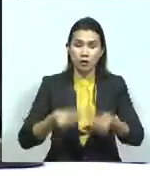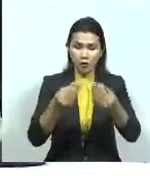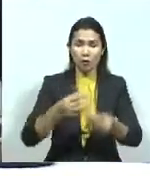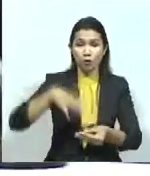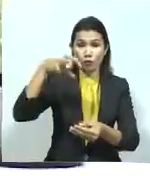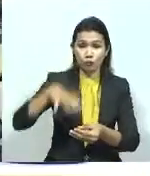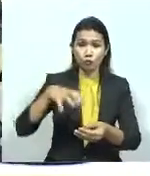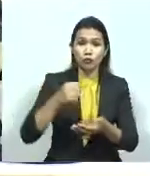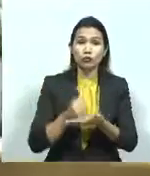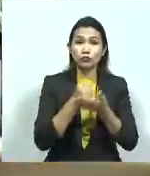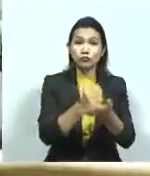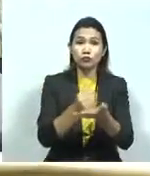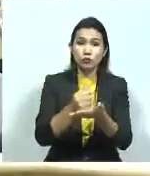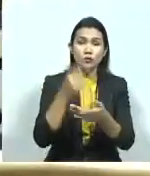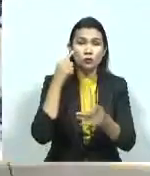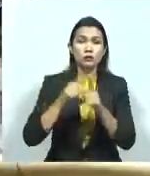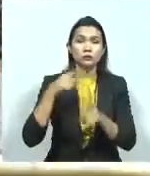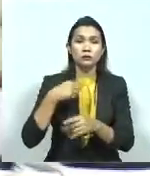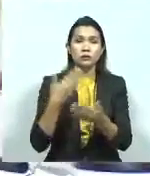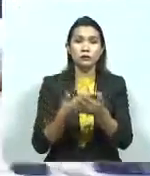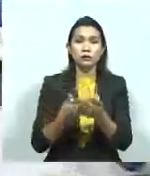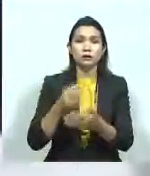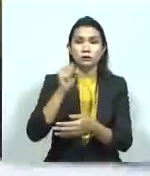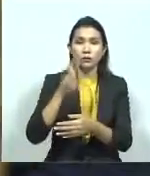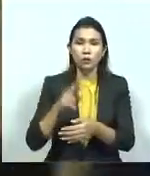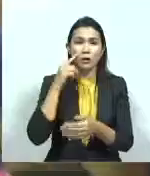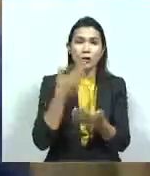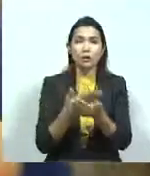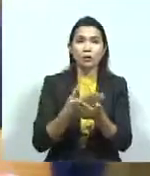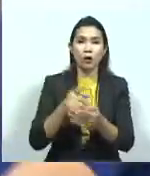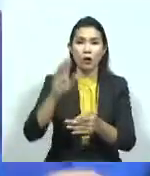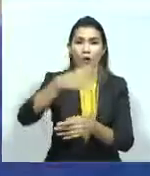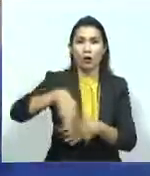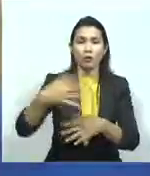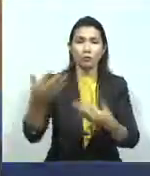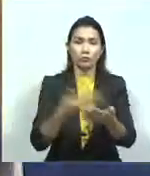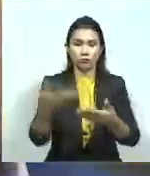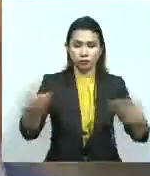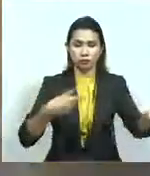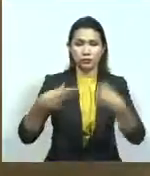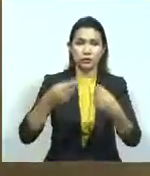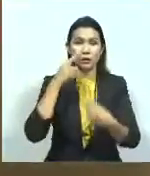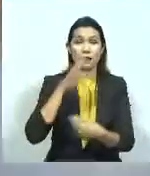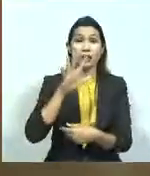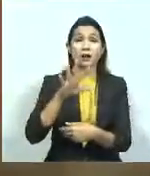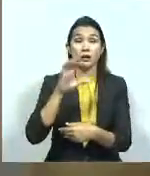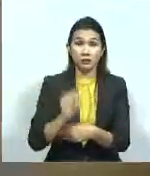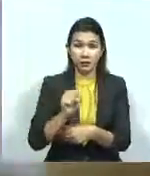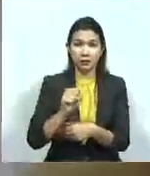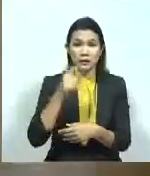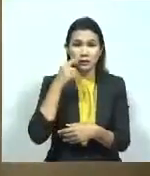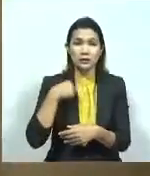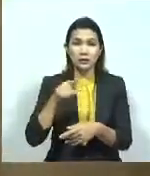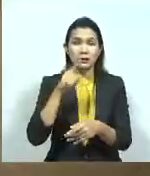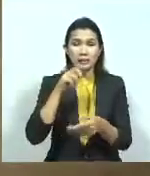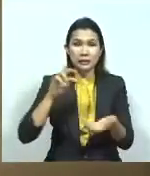เพื่อช่วยเหลือผู้ประสบเหตุสำรองใช้จ่ายที่เป็นการระดมทุนจากราชสกุลเป็นจำนวนเงินทั้งหมด 500,000 บาทในการติดต